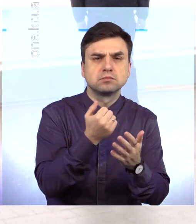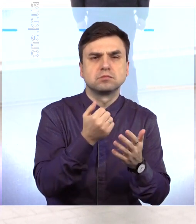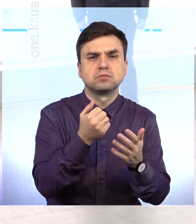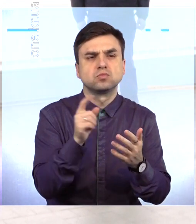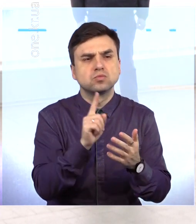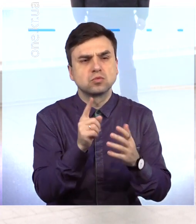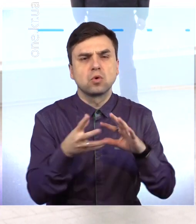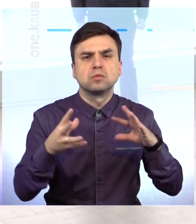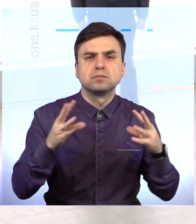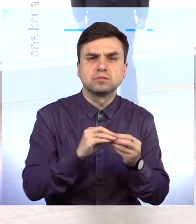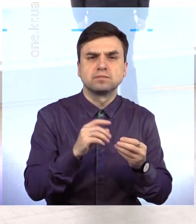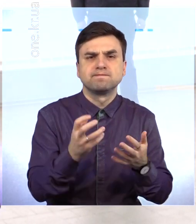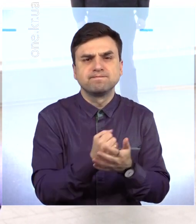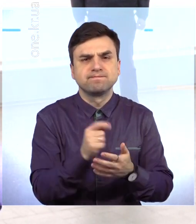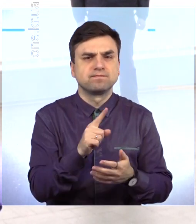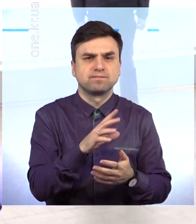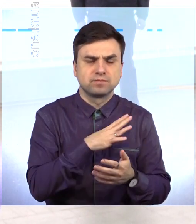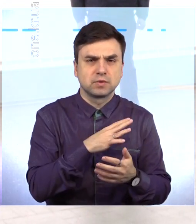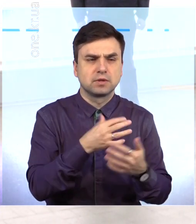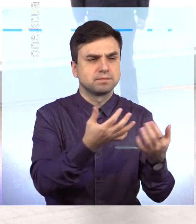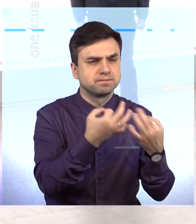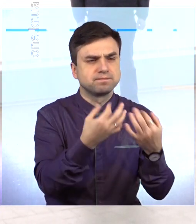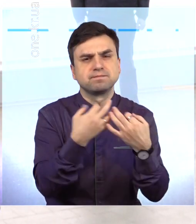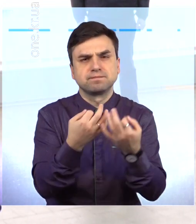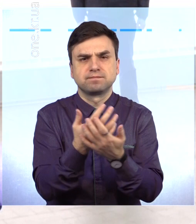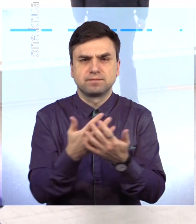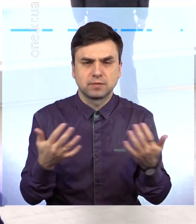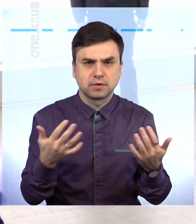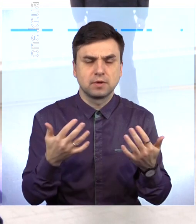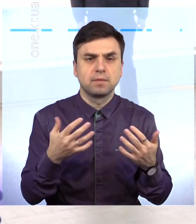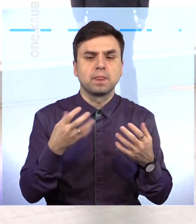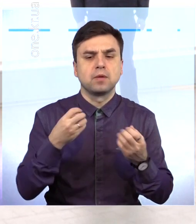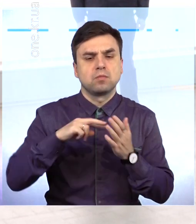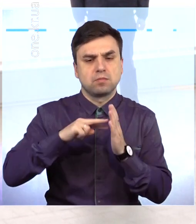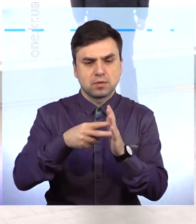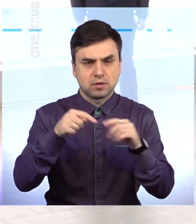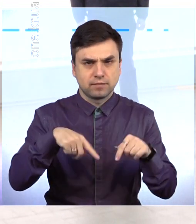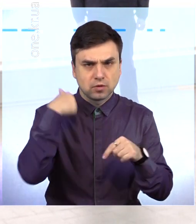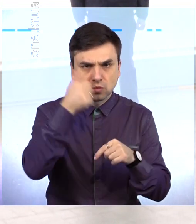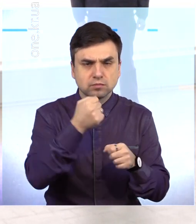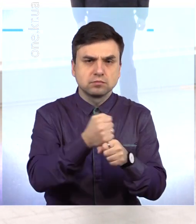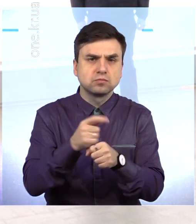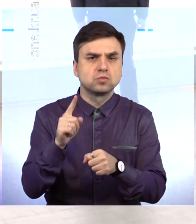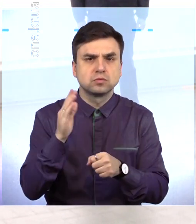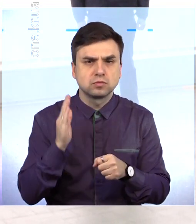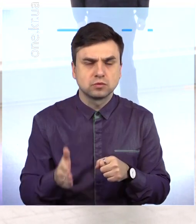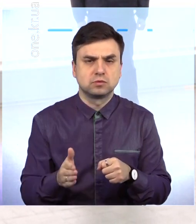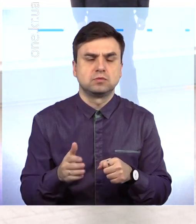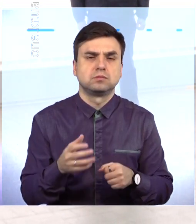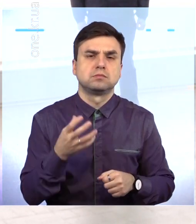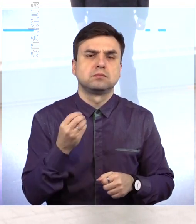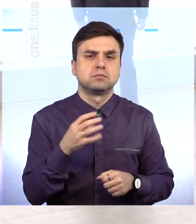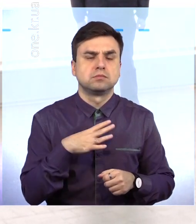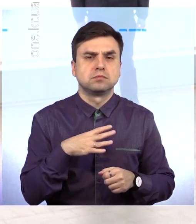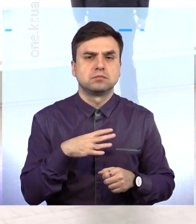всю роботу за минулий рік і підтримали всі звіти, вирішили